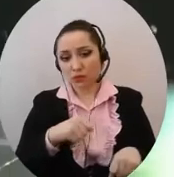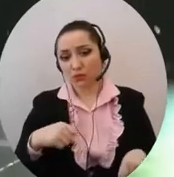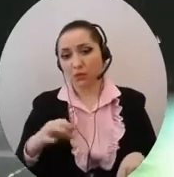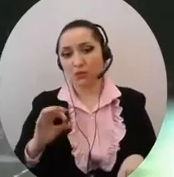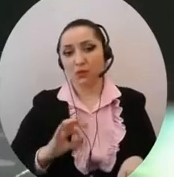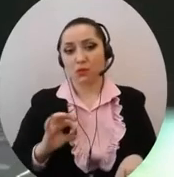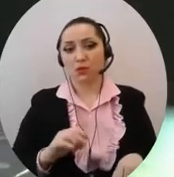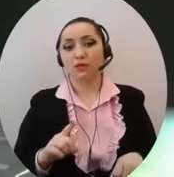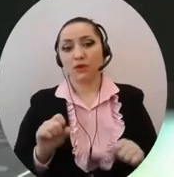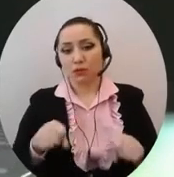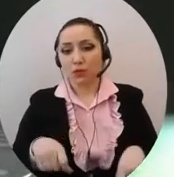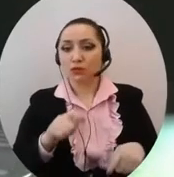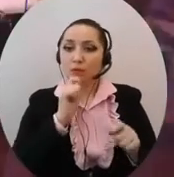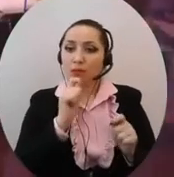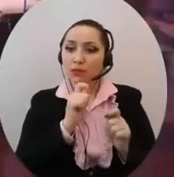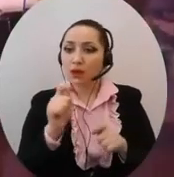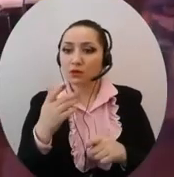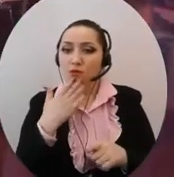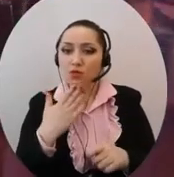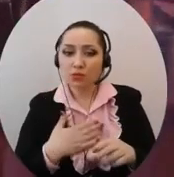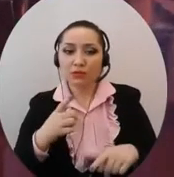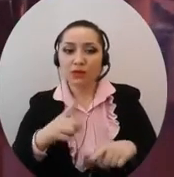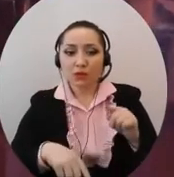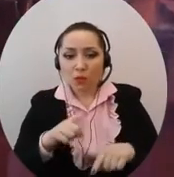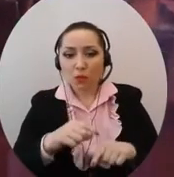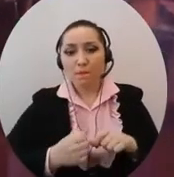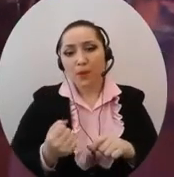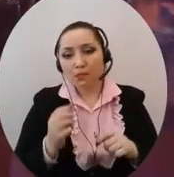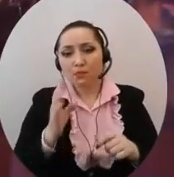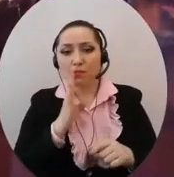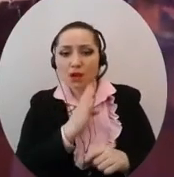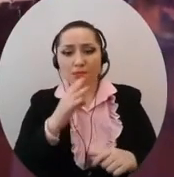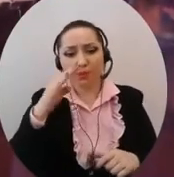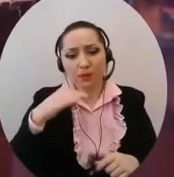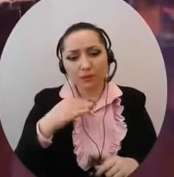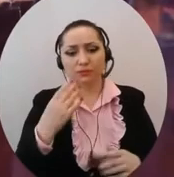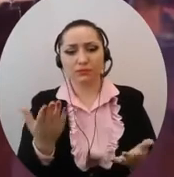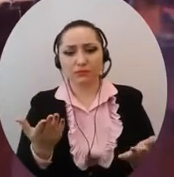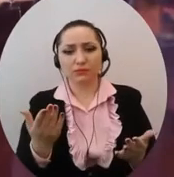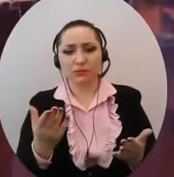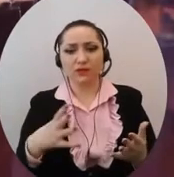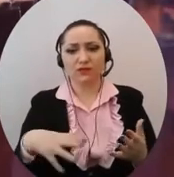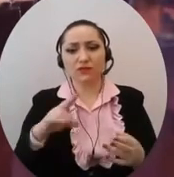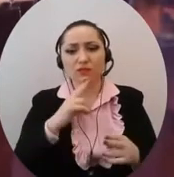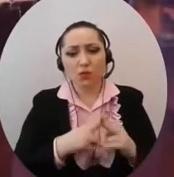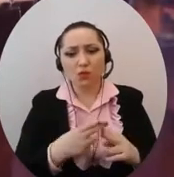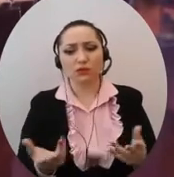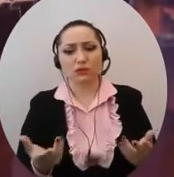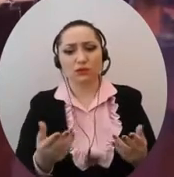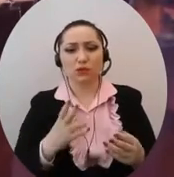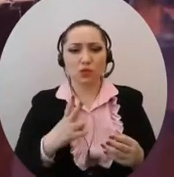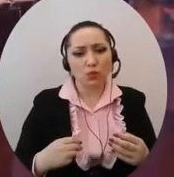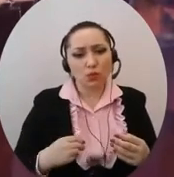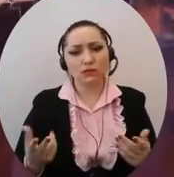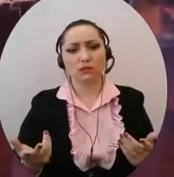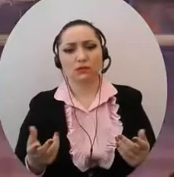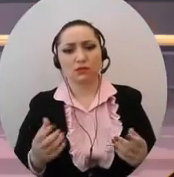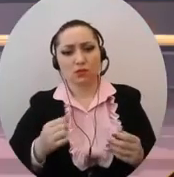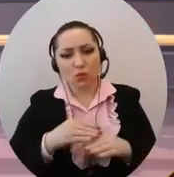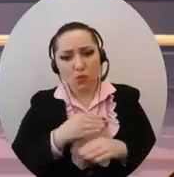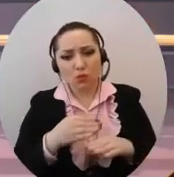подарить своим любимым родственникам, подругам, мамам, папам, там, сестрам, дочке, мужу. Вы всей